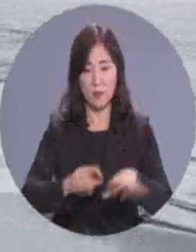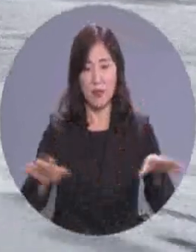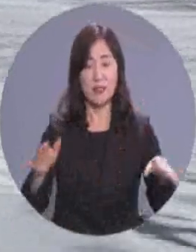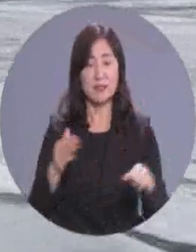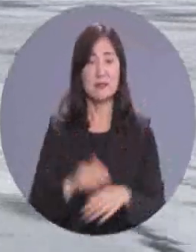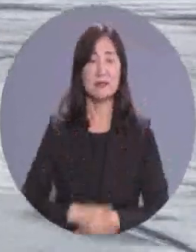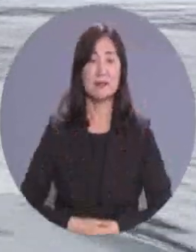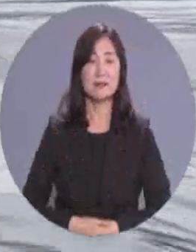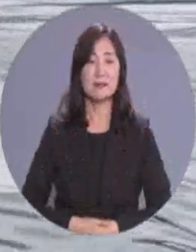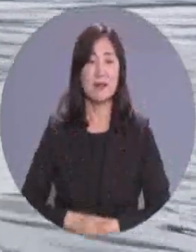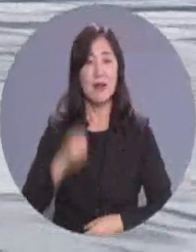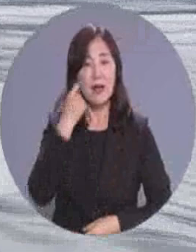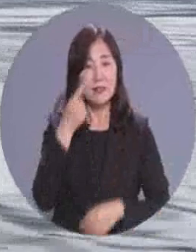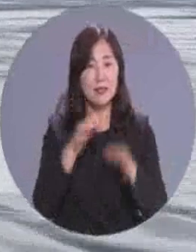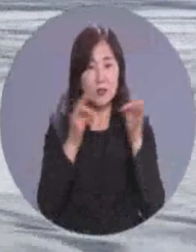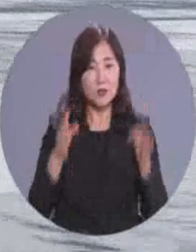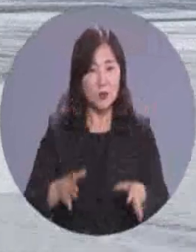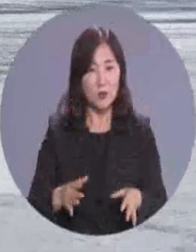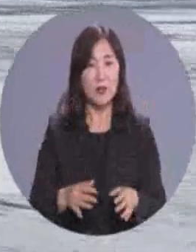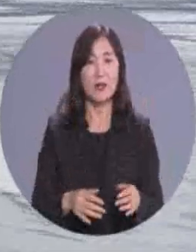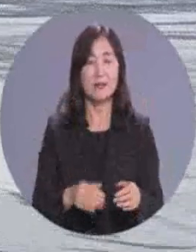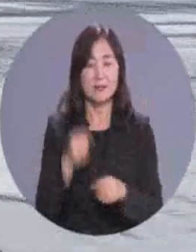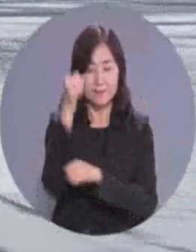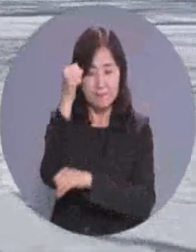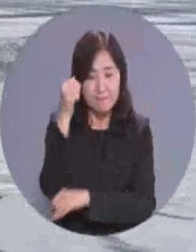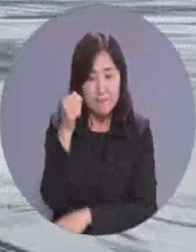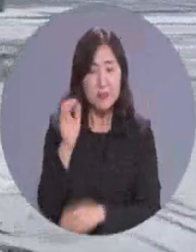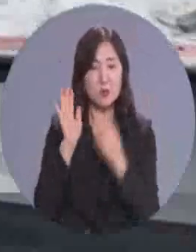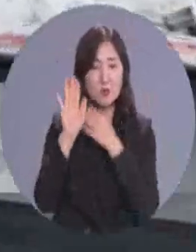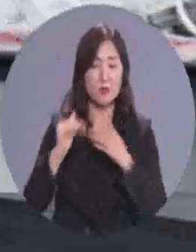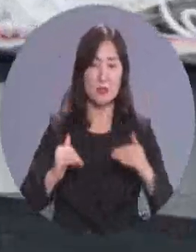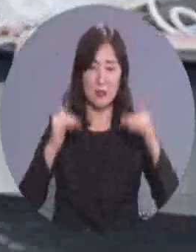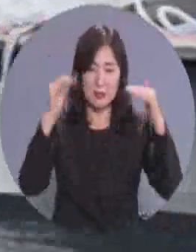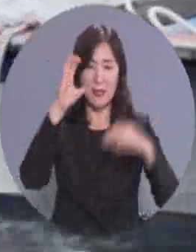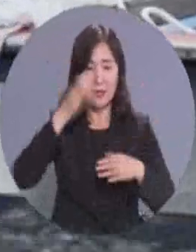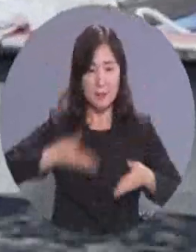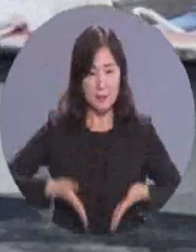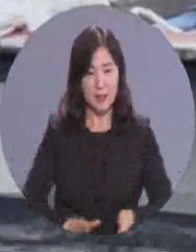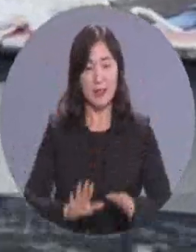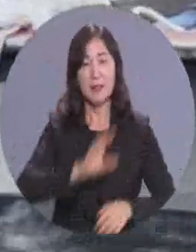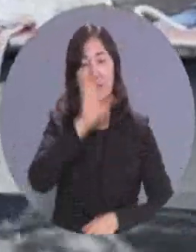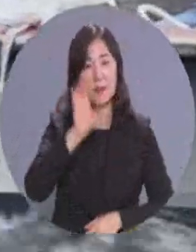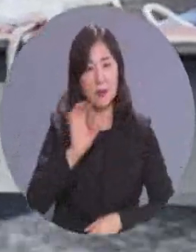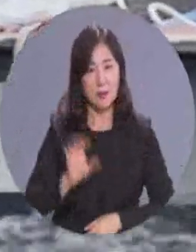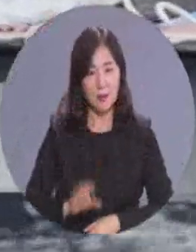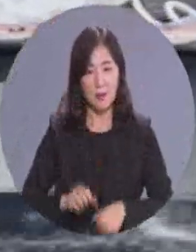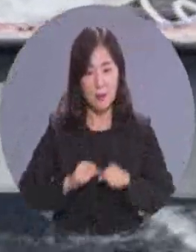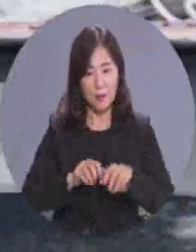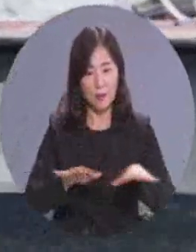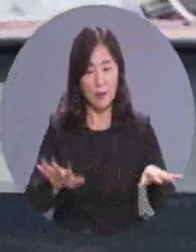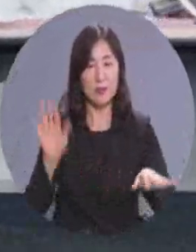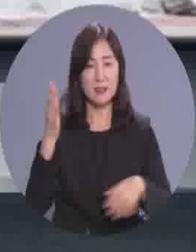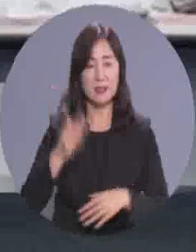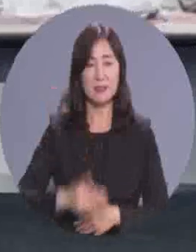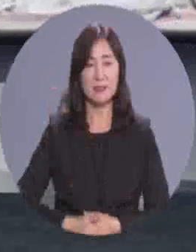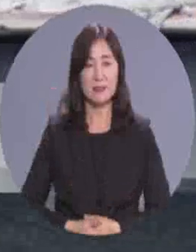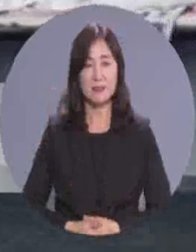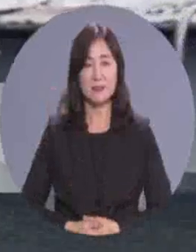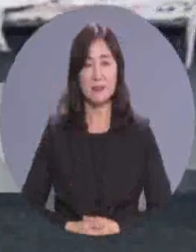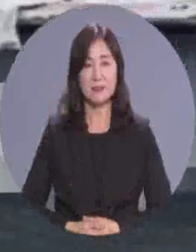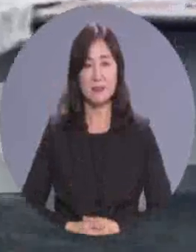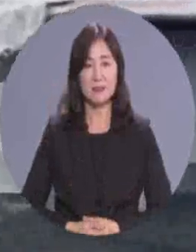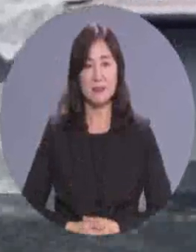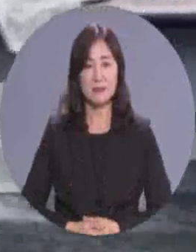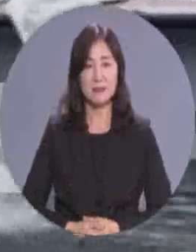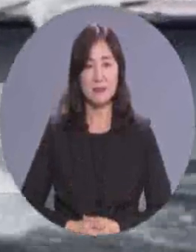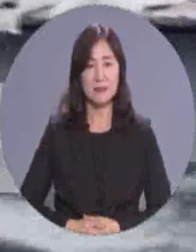살포한 제첩은 한 달 동안 적응기를 거친 뒤 성장과 산란을 반복하며 서식지를 넓혀나갈 것으로 보입니다.